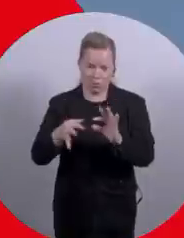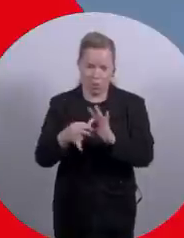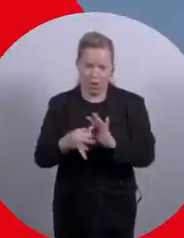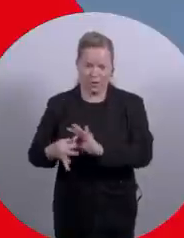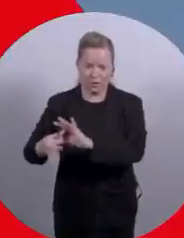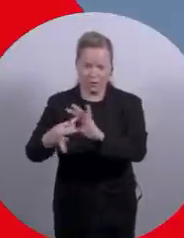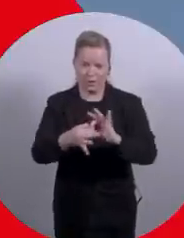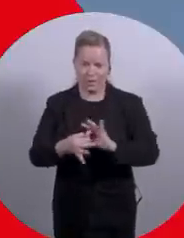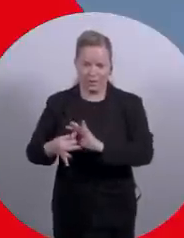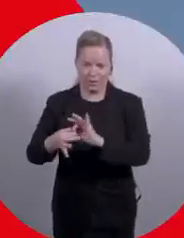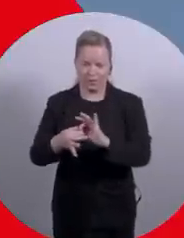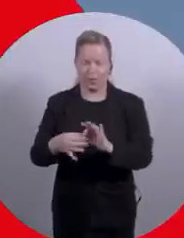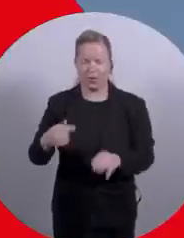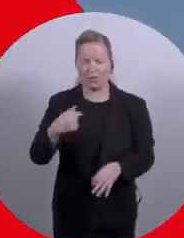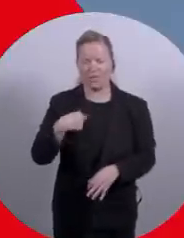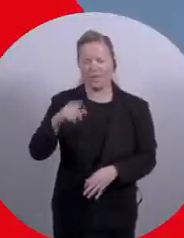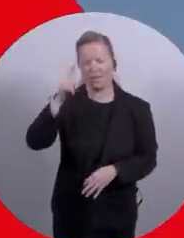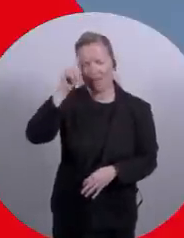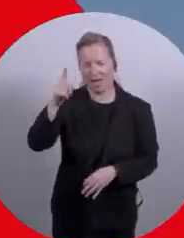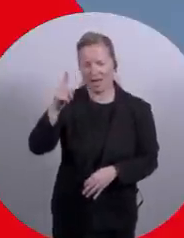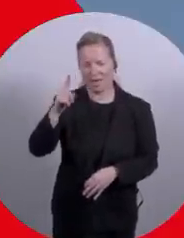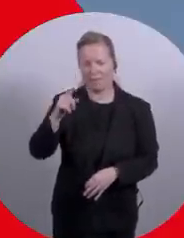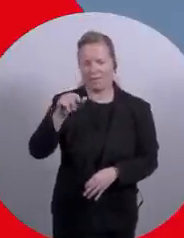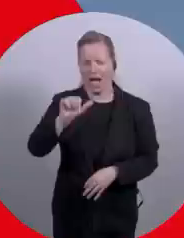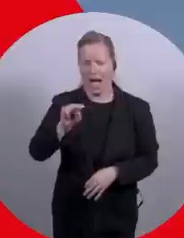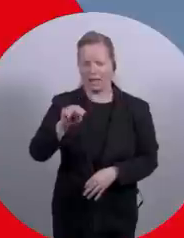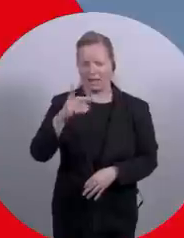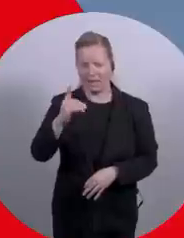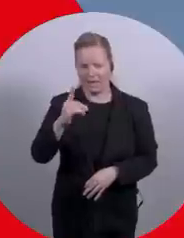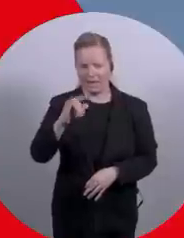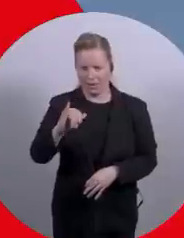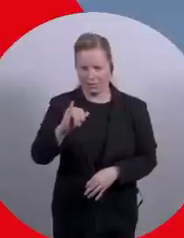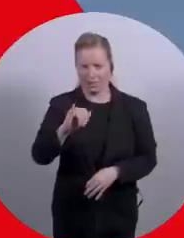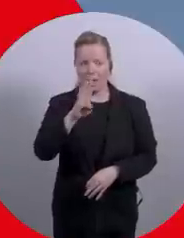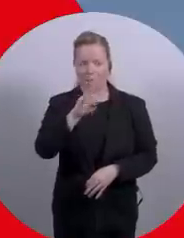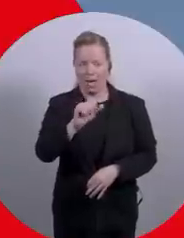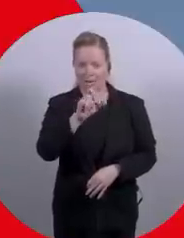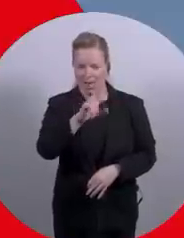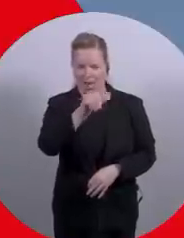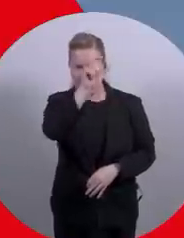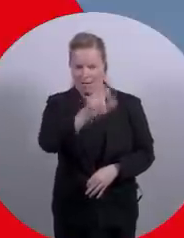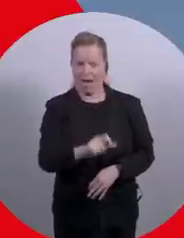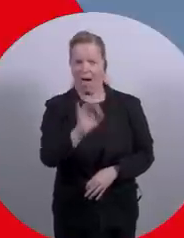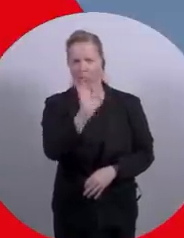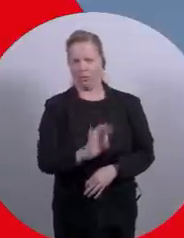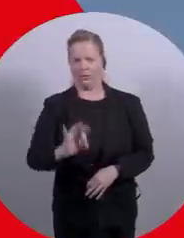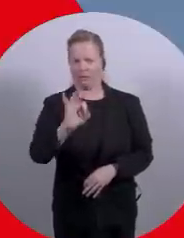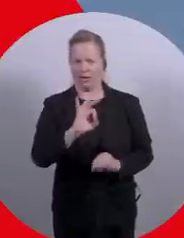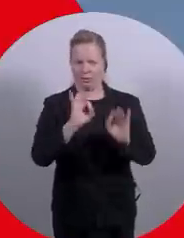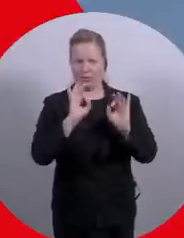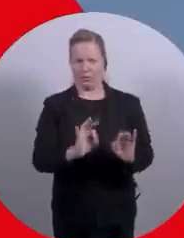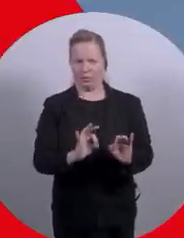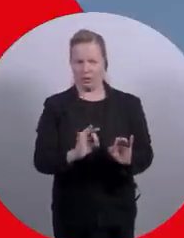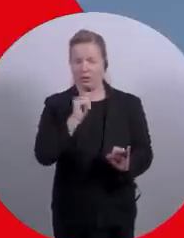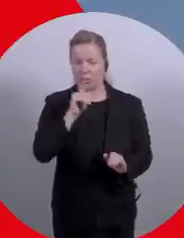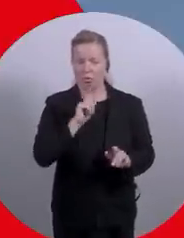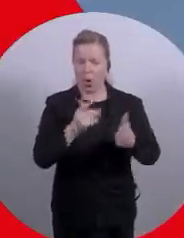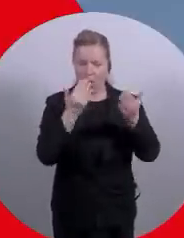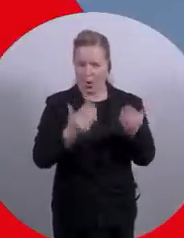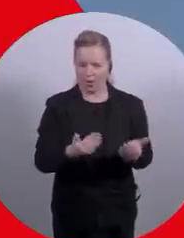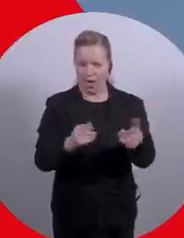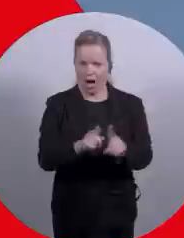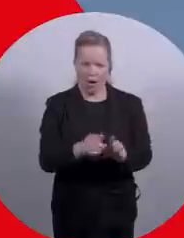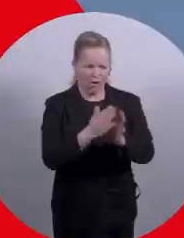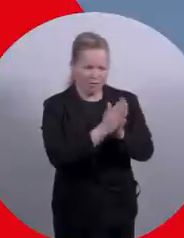und deswegen gibt war das was den antibablerheit auszeichnet hat nicht nur Heiz sondern gerade in der Phase vorher